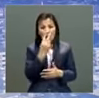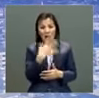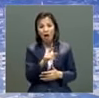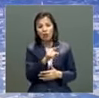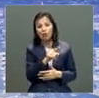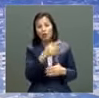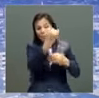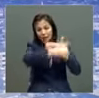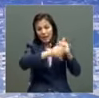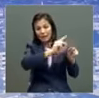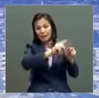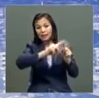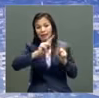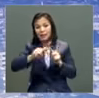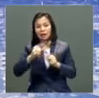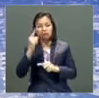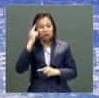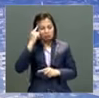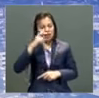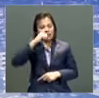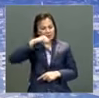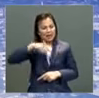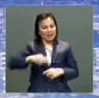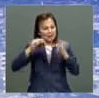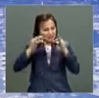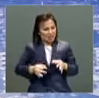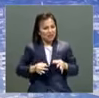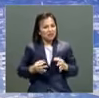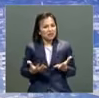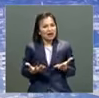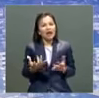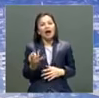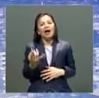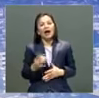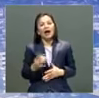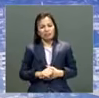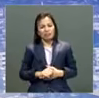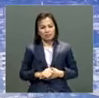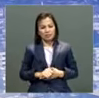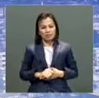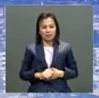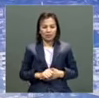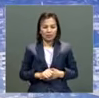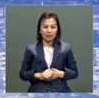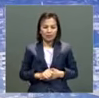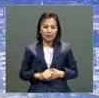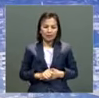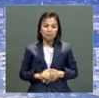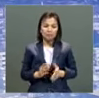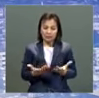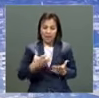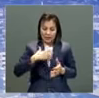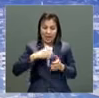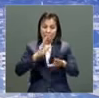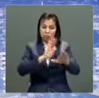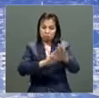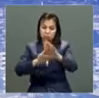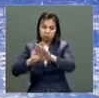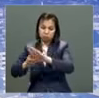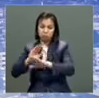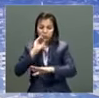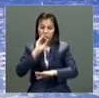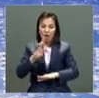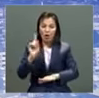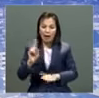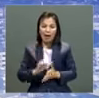นี่คือสิ่งที่ตัดสินใจได้ยากแต่ก็ต้องทำนะครับเพราะฉะนั้นตรงนี้นำเรียนครับว่าถ้า